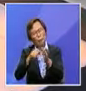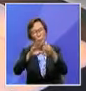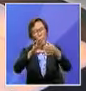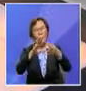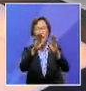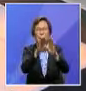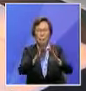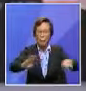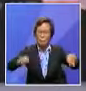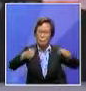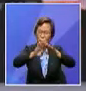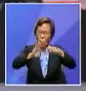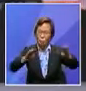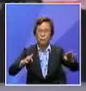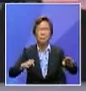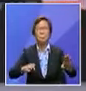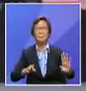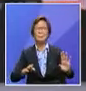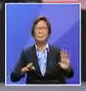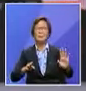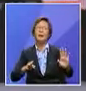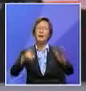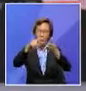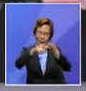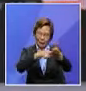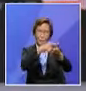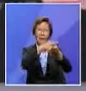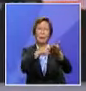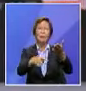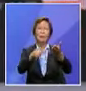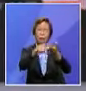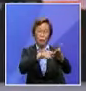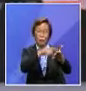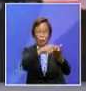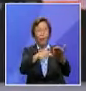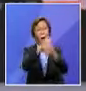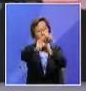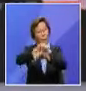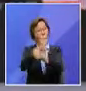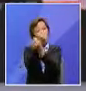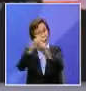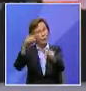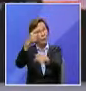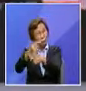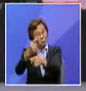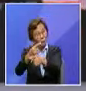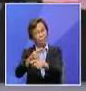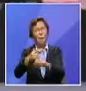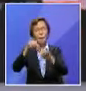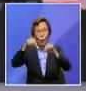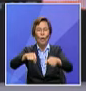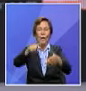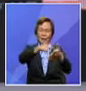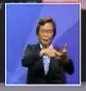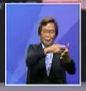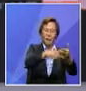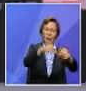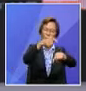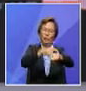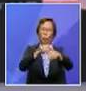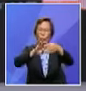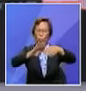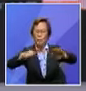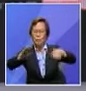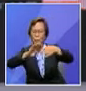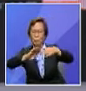bezakan. Bukan kata tak boleh kritik. Tak, kritik adalah amalan demokrasi. Tetapi ya. Ada waktunya bahasa-bahasa